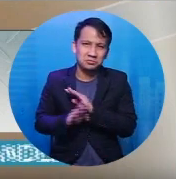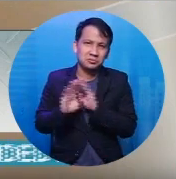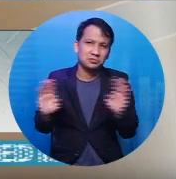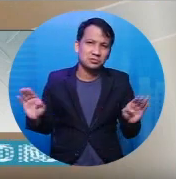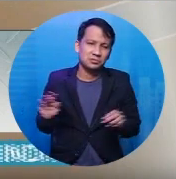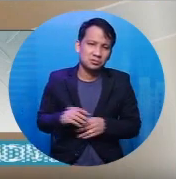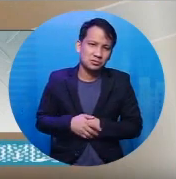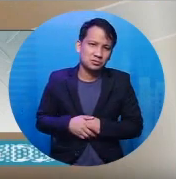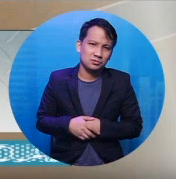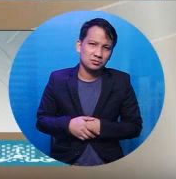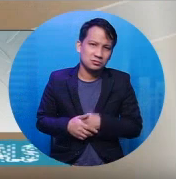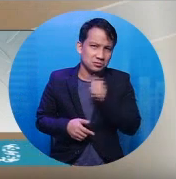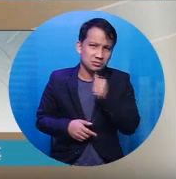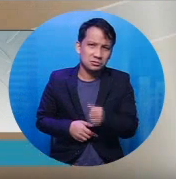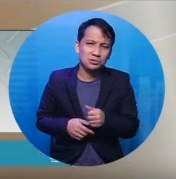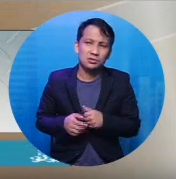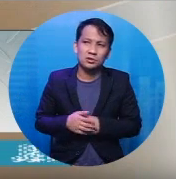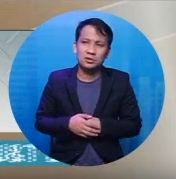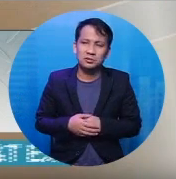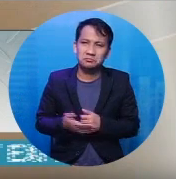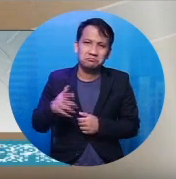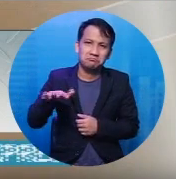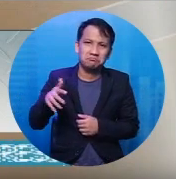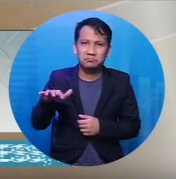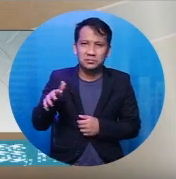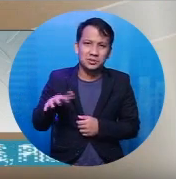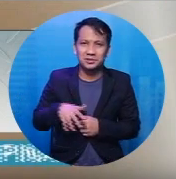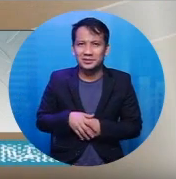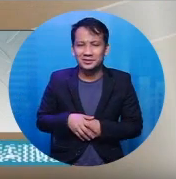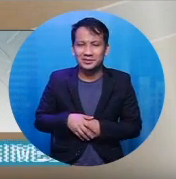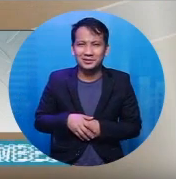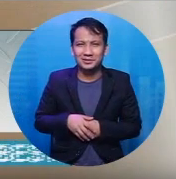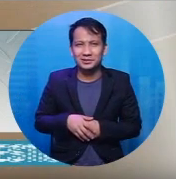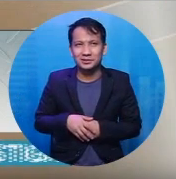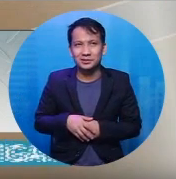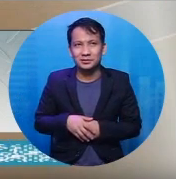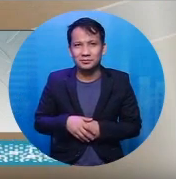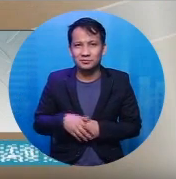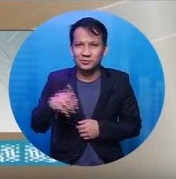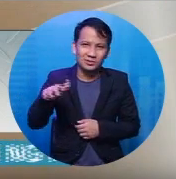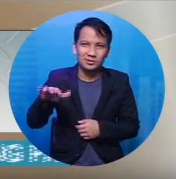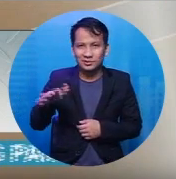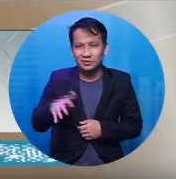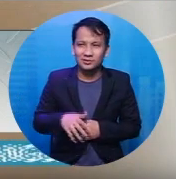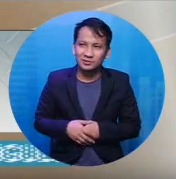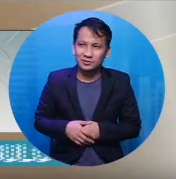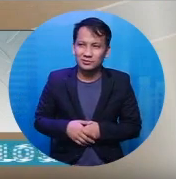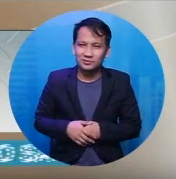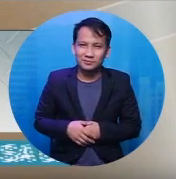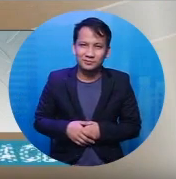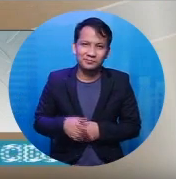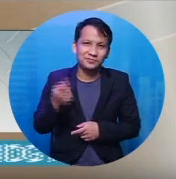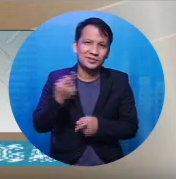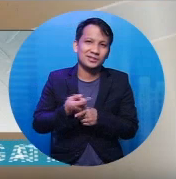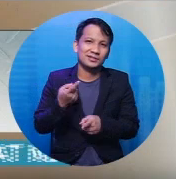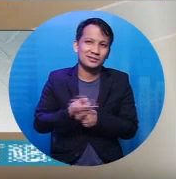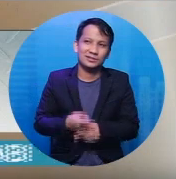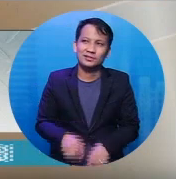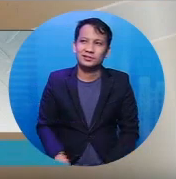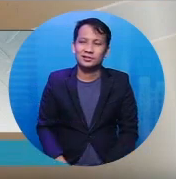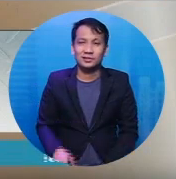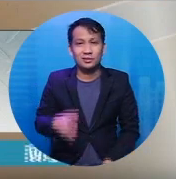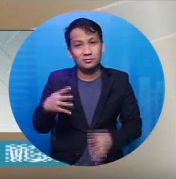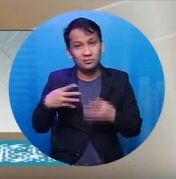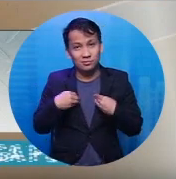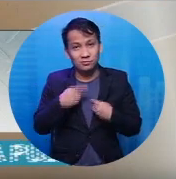naman siguro ay doon. Hindi naman siguro. Medyo-medyo lang. Medyo. Oh, medyo. Sabi ko na nga. At least